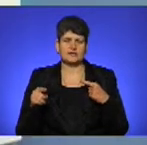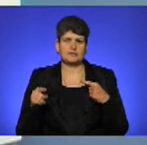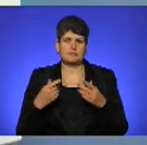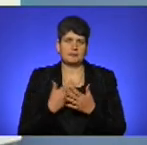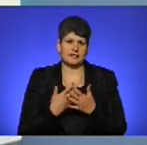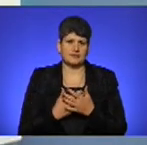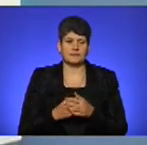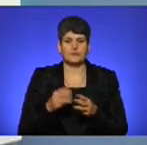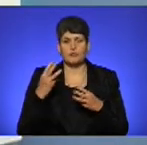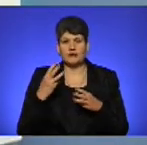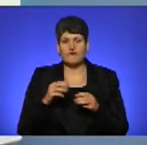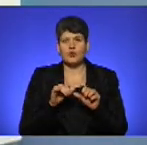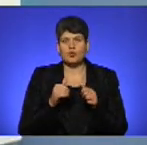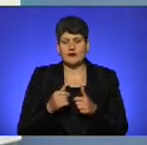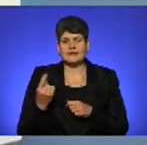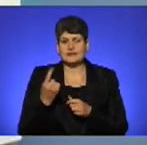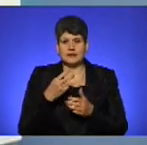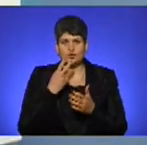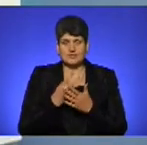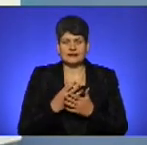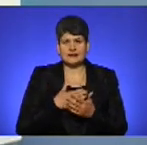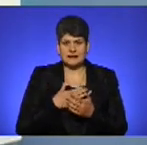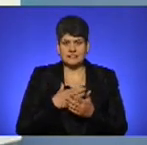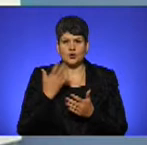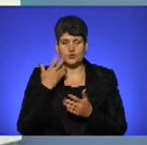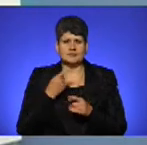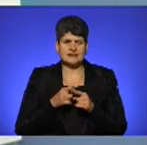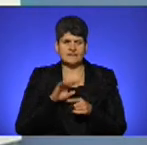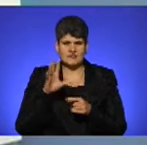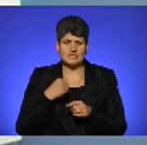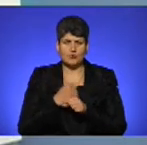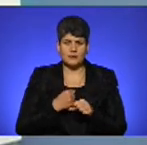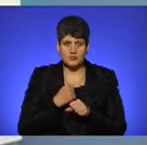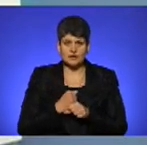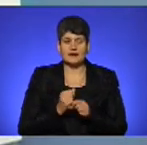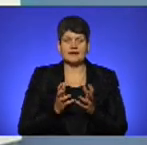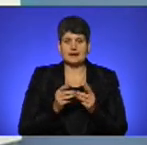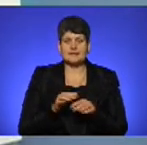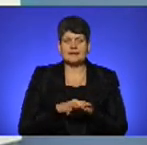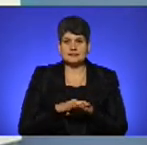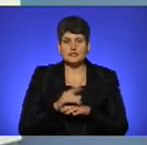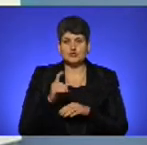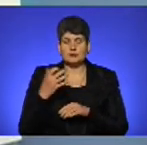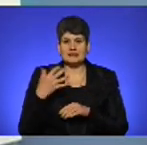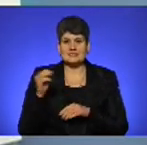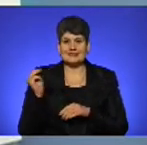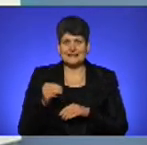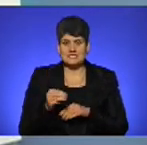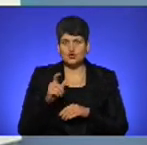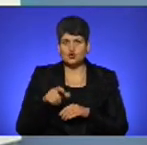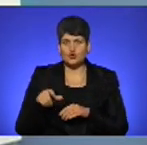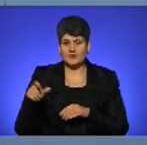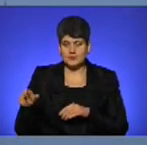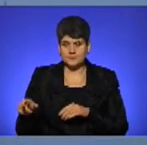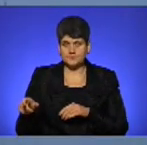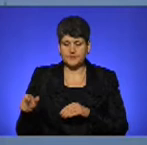моделей формування. Єдиним показником для нас, коли ми це пропрацьовували, значить, кількість населення 150 тисяч чоловік,